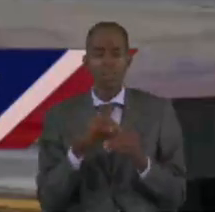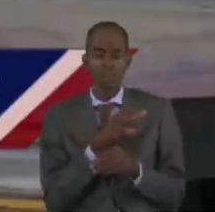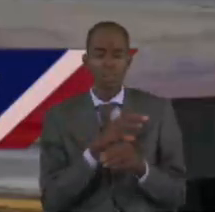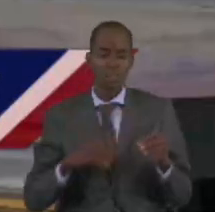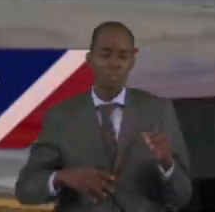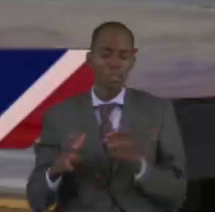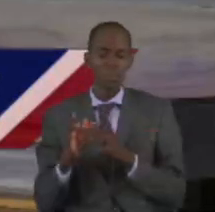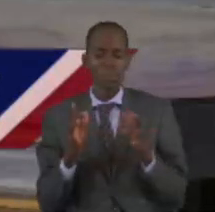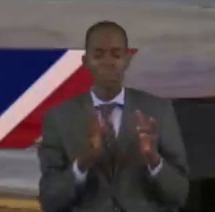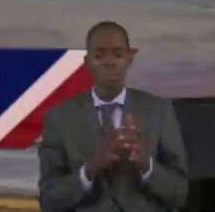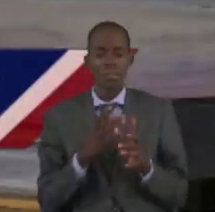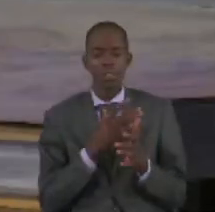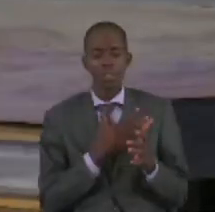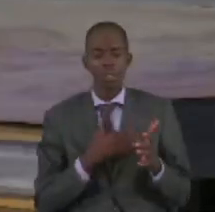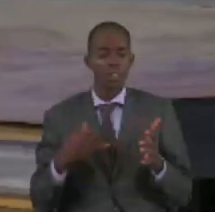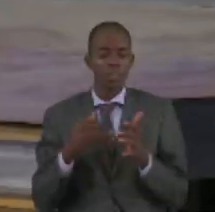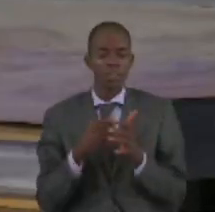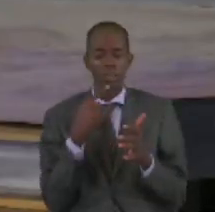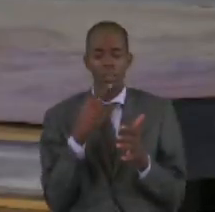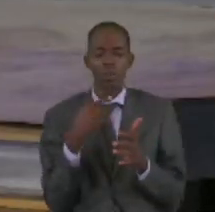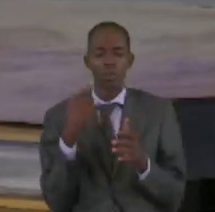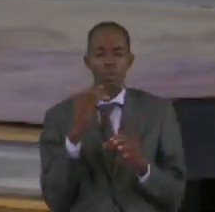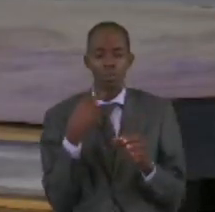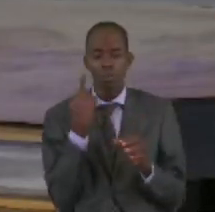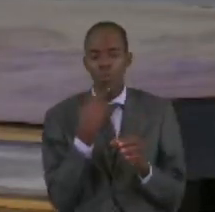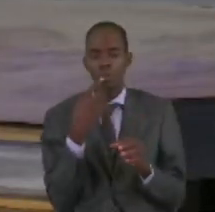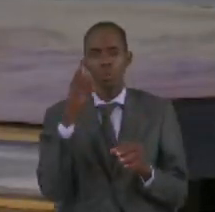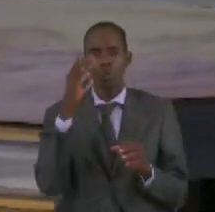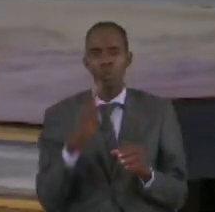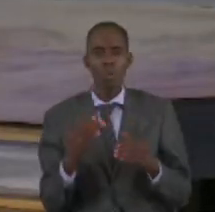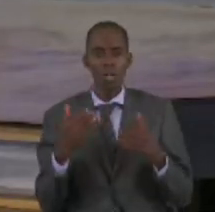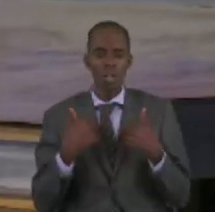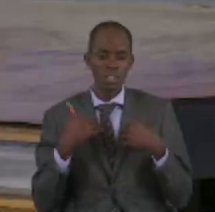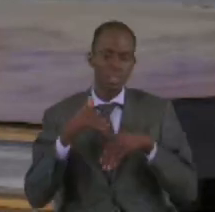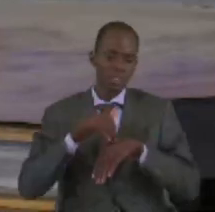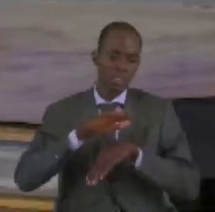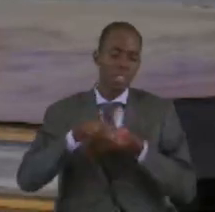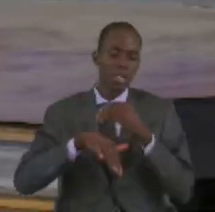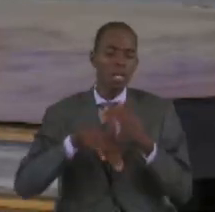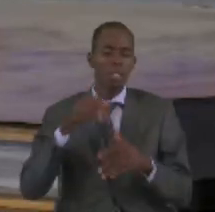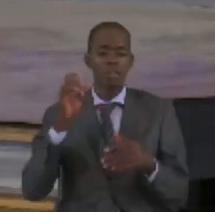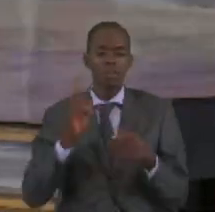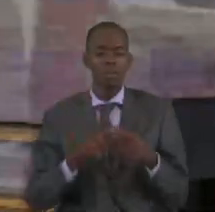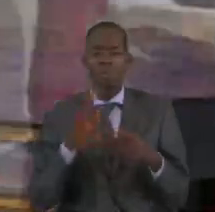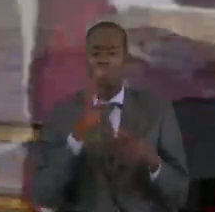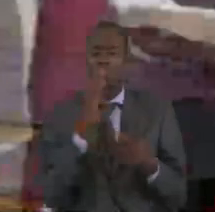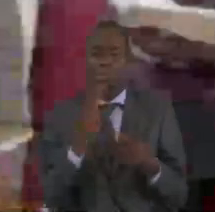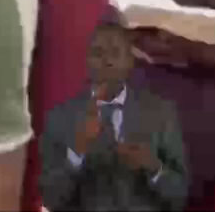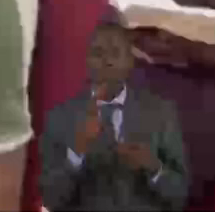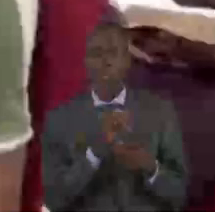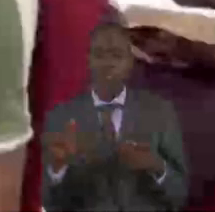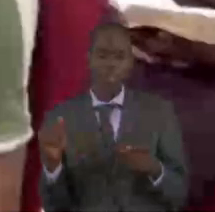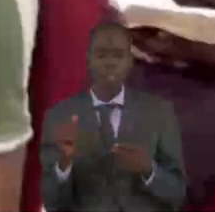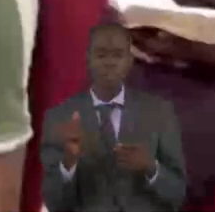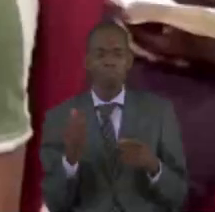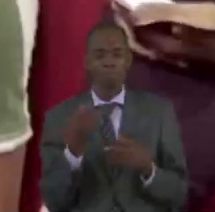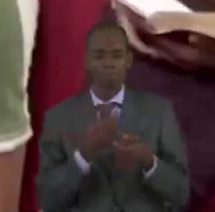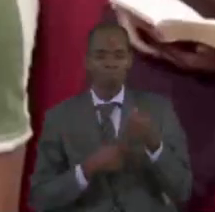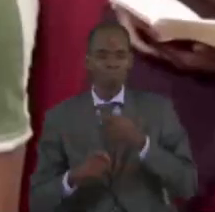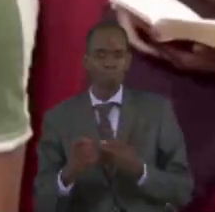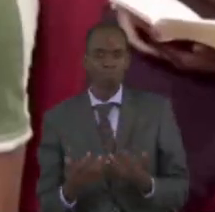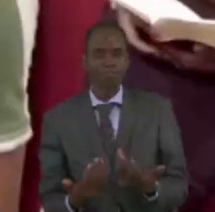moyen de la rédemption qui est en Jésus-Christ. 25. C'est lui que Dieu a destiné par son